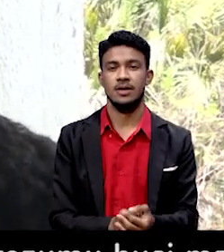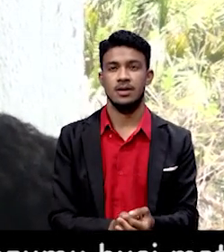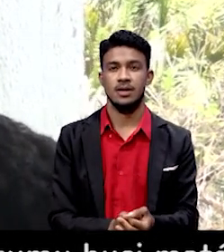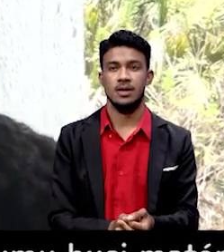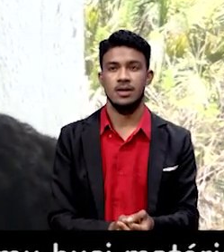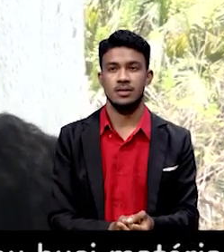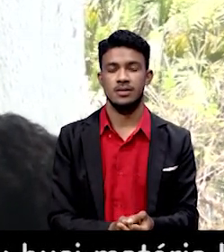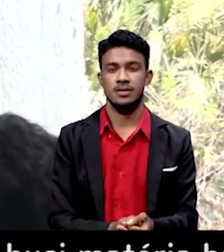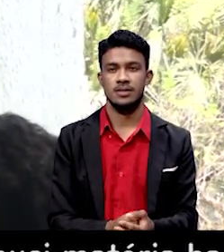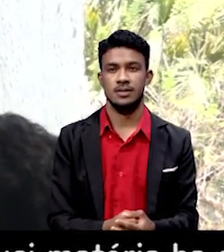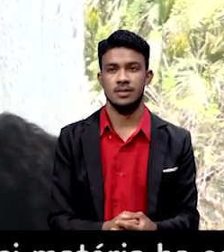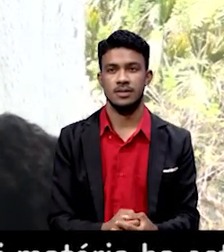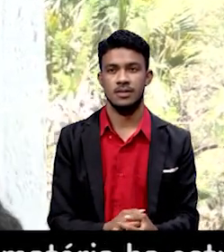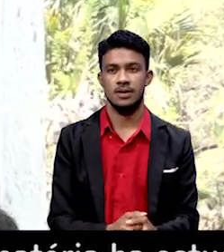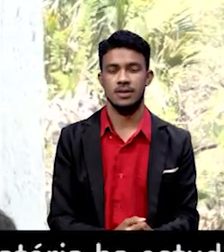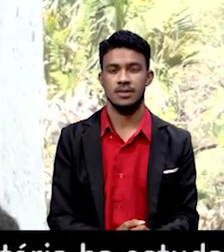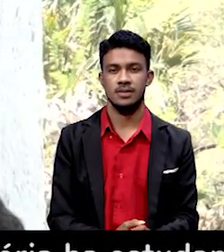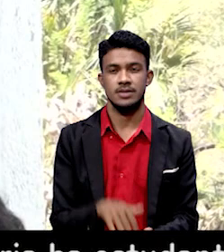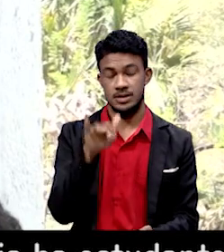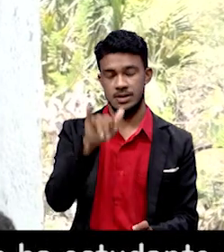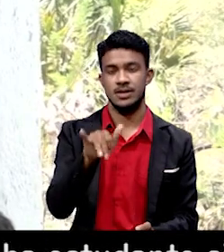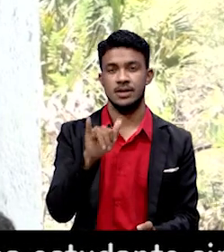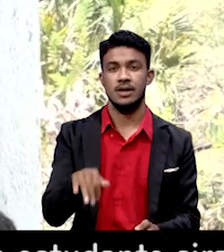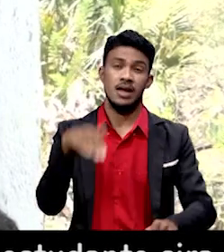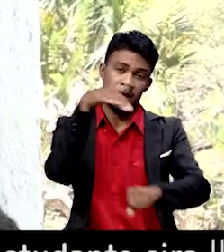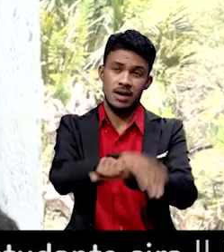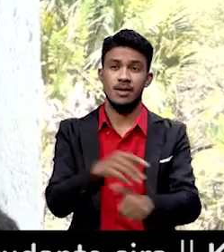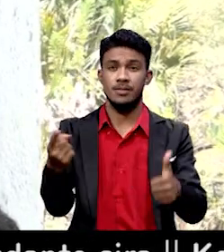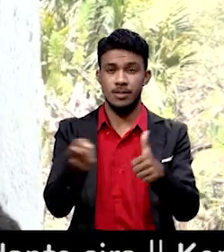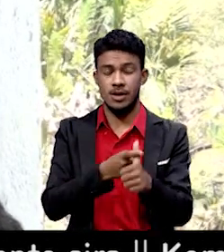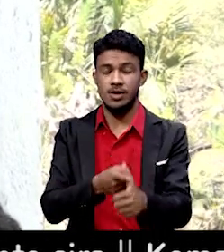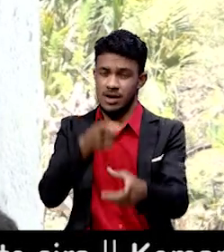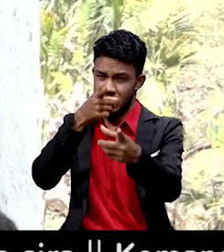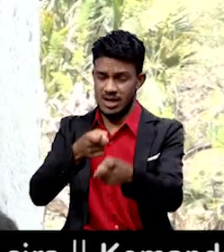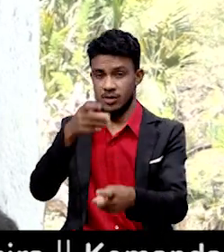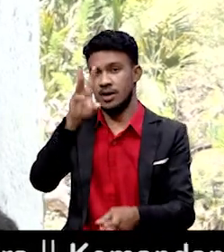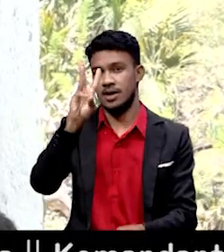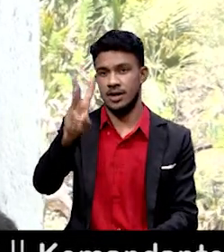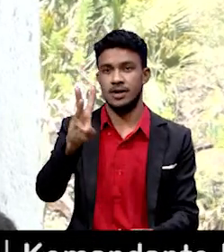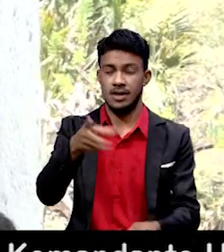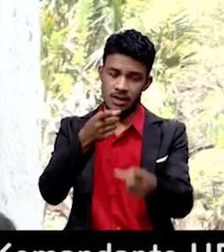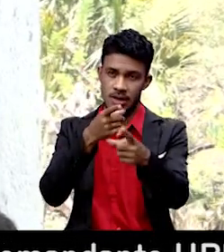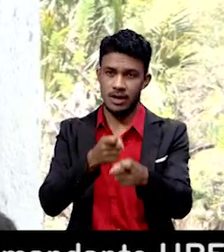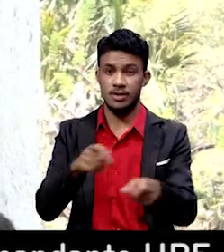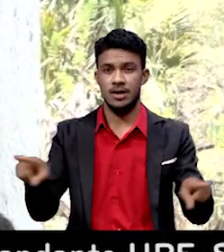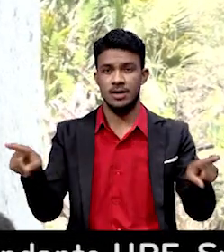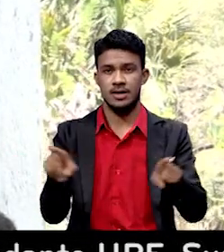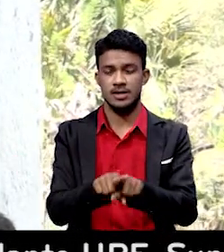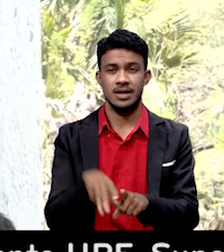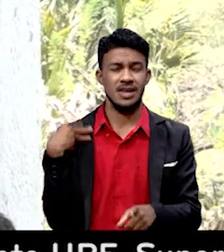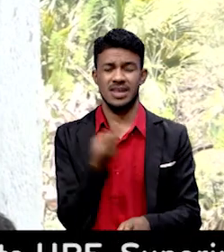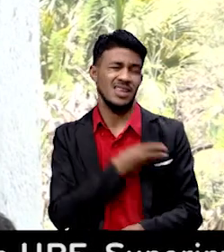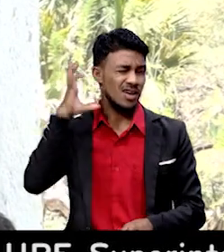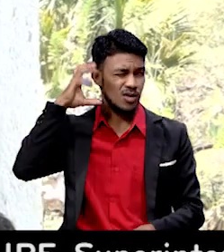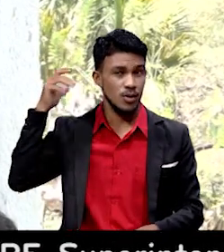agosto, não? Sim, sim. Calam primeiro, tiro galme. Galme ele, elas tiro, essa, o carona ali, elas